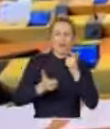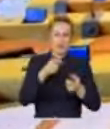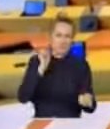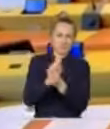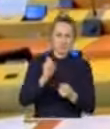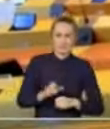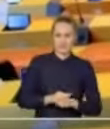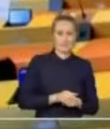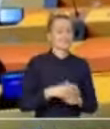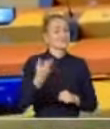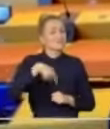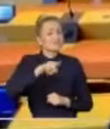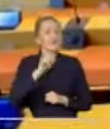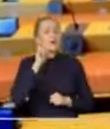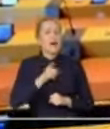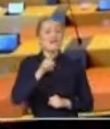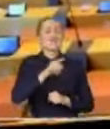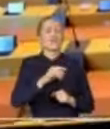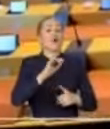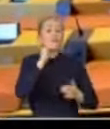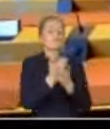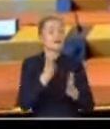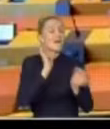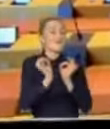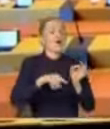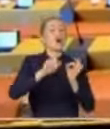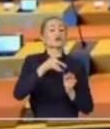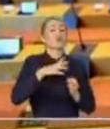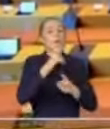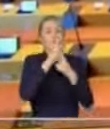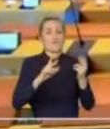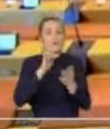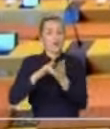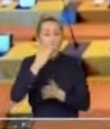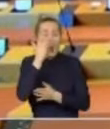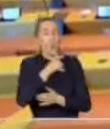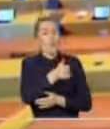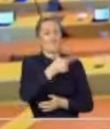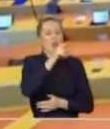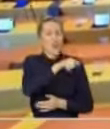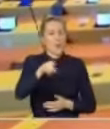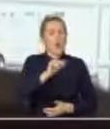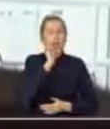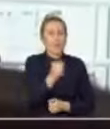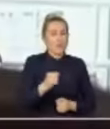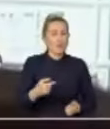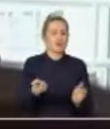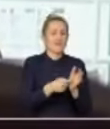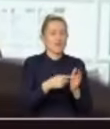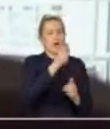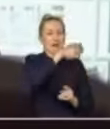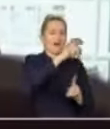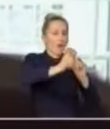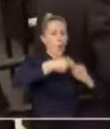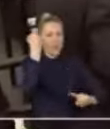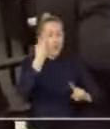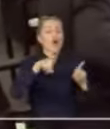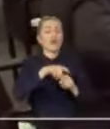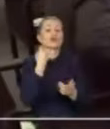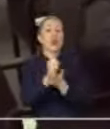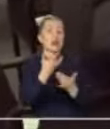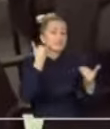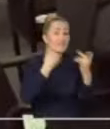dyplomacji zdał dziś relację unijnym komisarzom ze swojej wizyty w Rosji. Wielu europosłów domaga się jego dymisji. List w tej sprawie znalazł się na